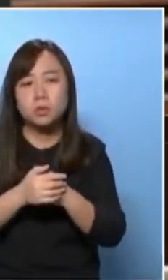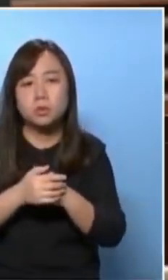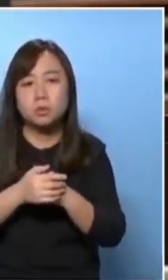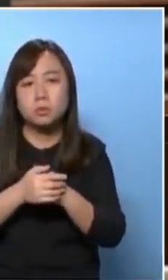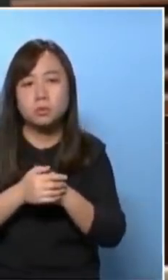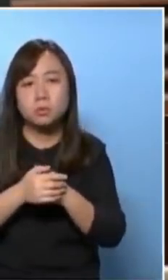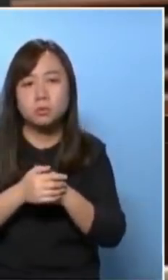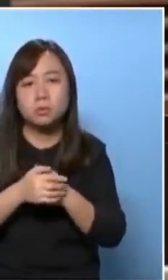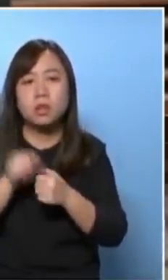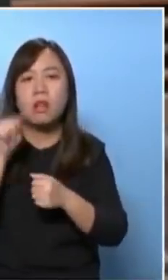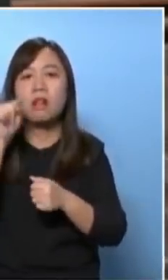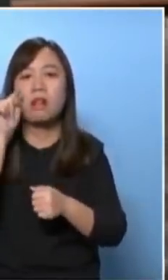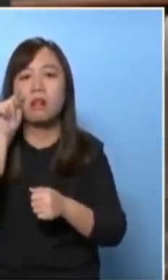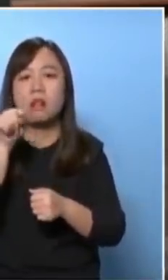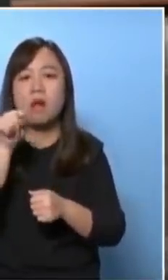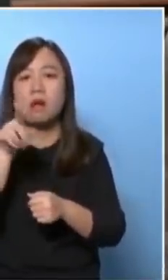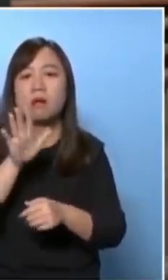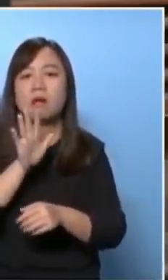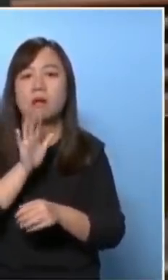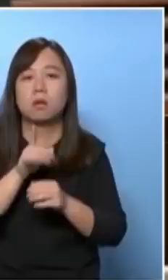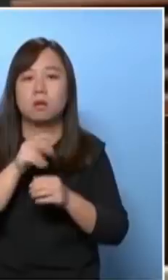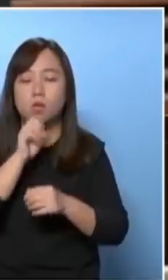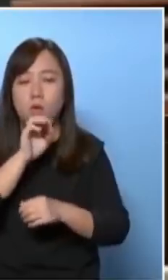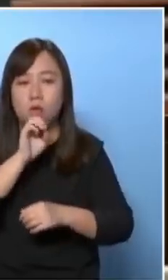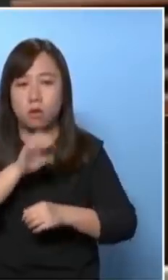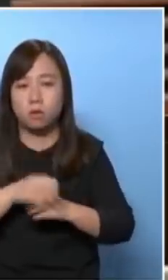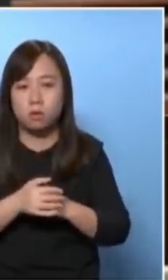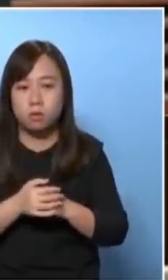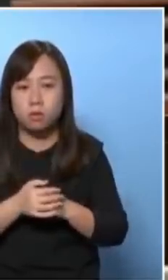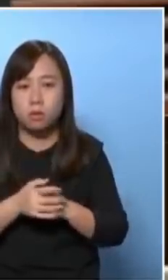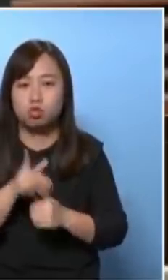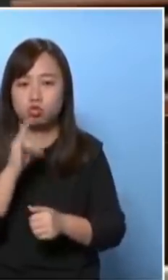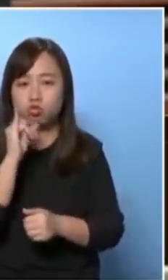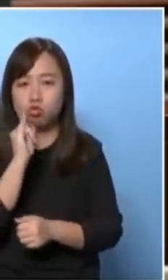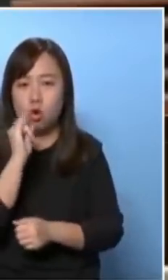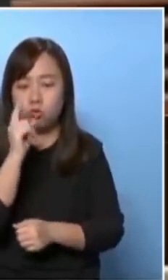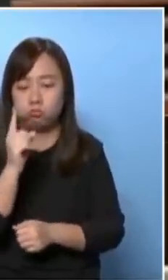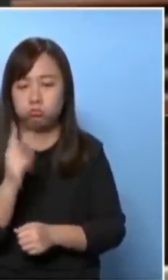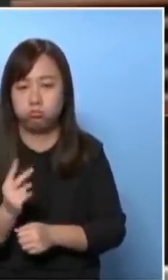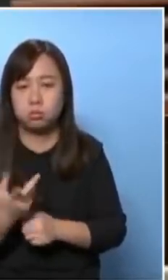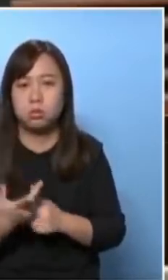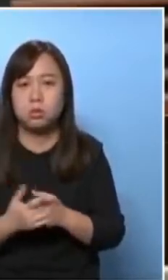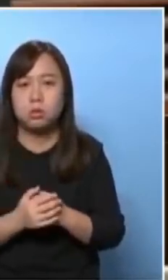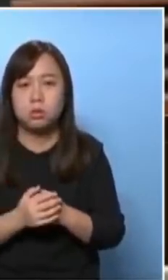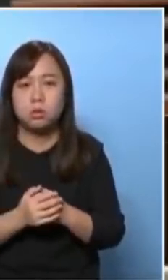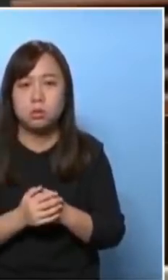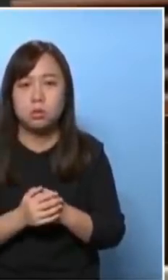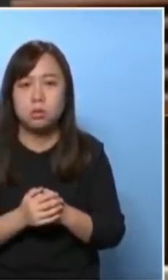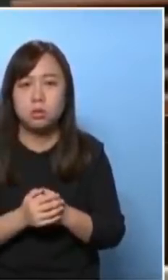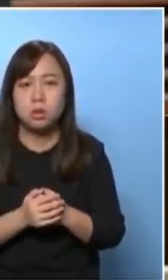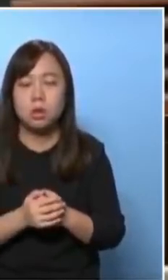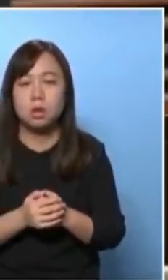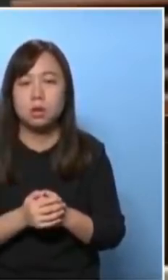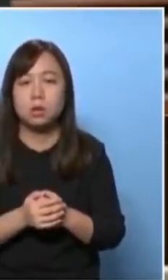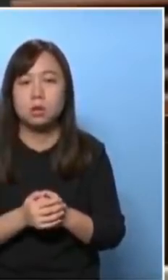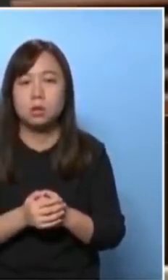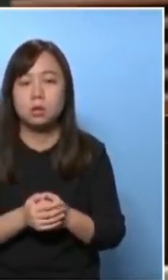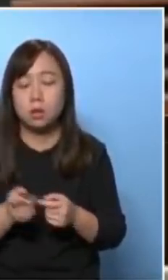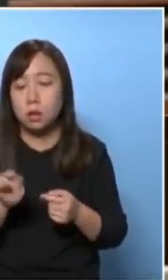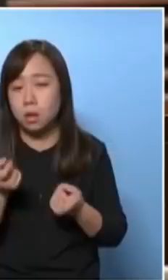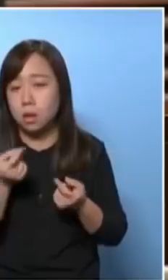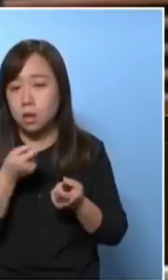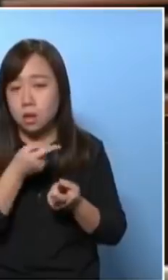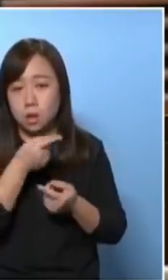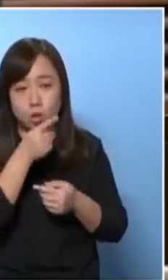society， 這個是你的說法。因為你的一錯再錯，林鄭月娥，你不單止